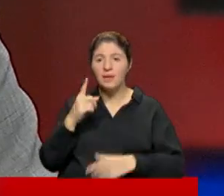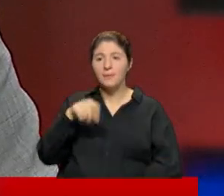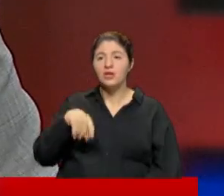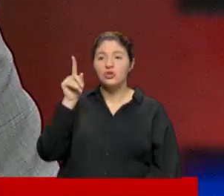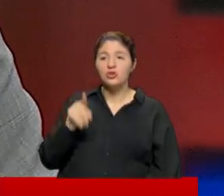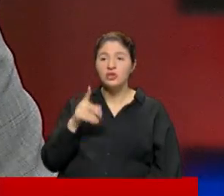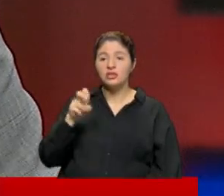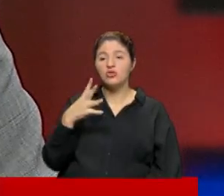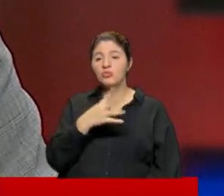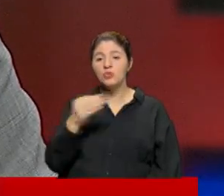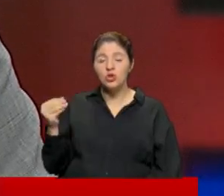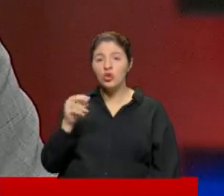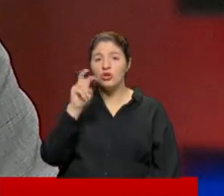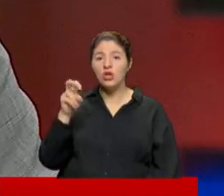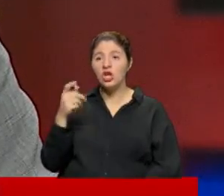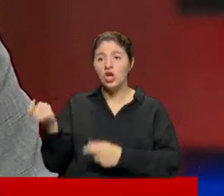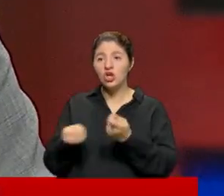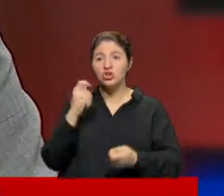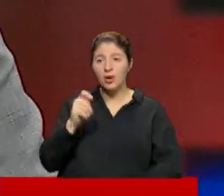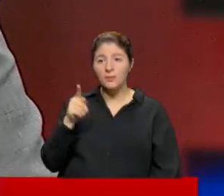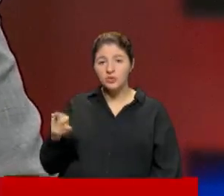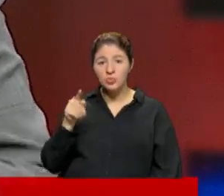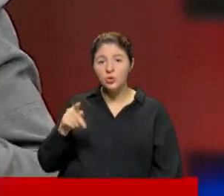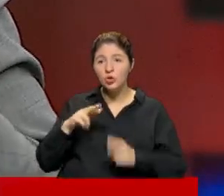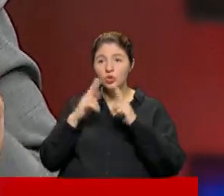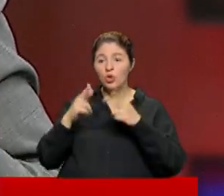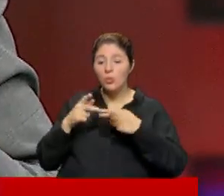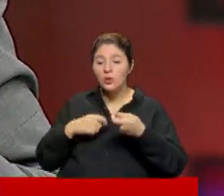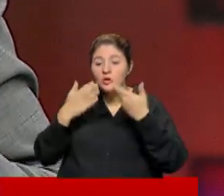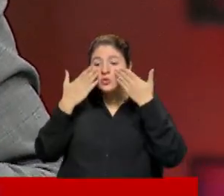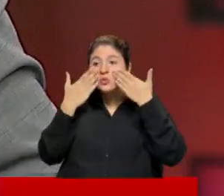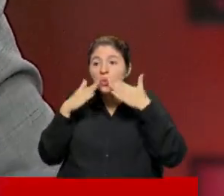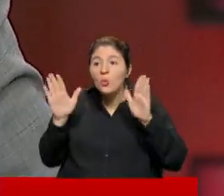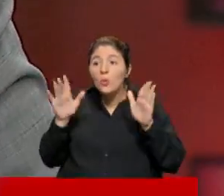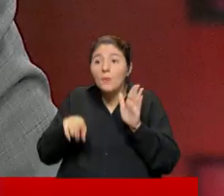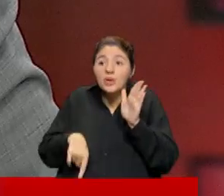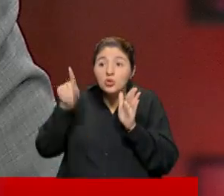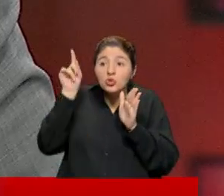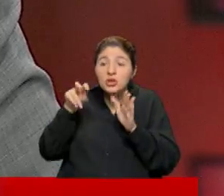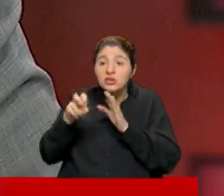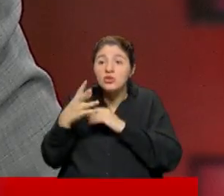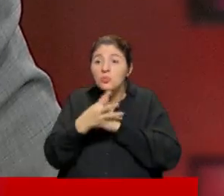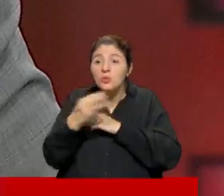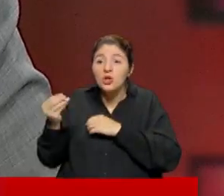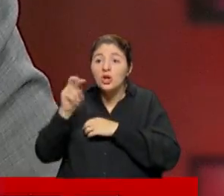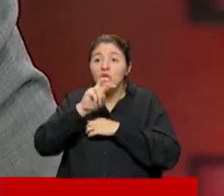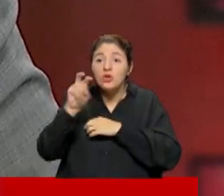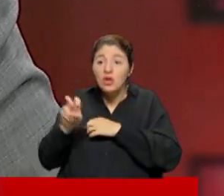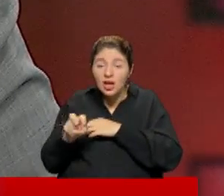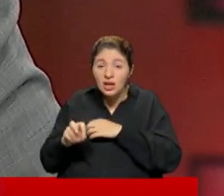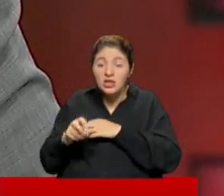84 milyon dolarlık işlem yapmış bu dünya borsalarında yok bir şey bir günde 84 milyon